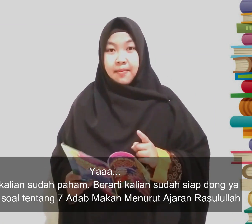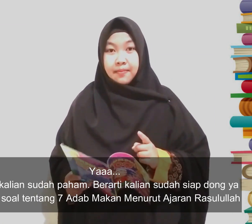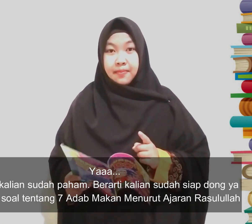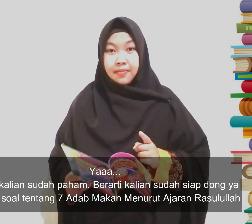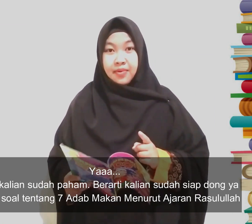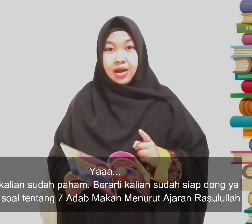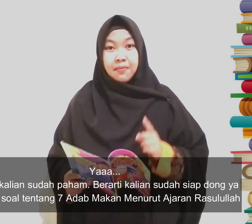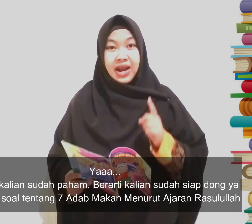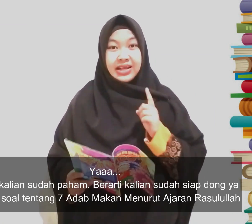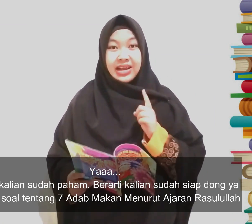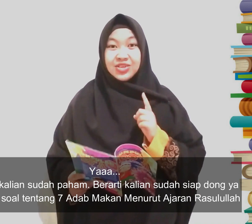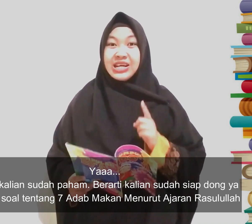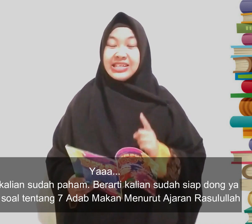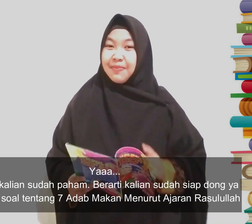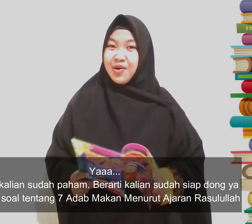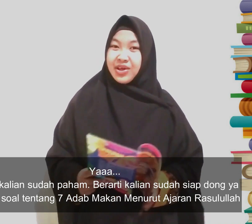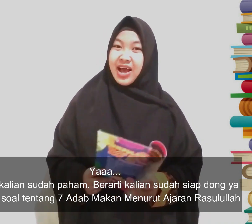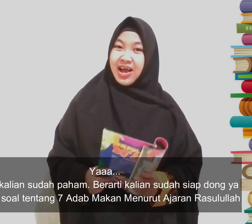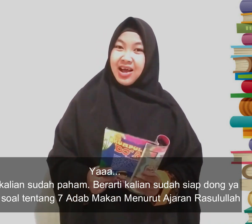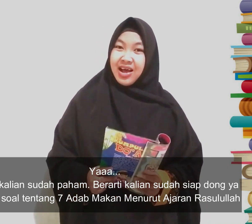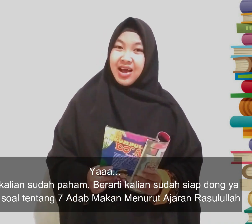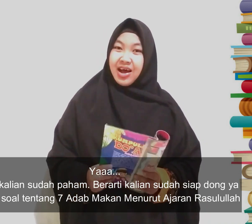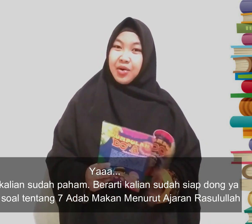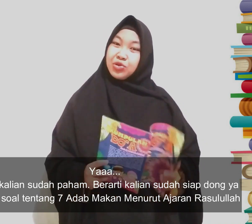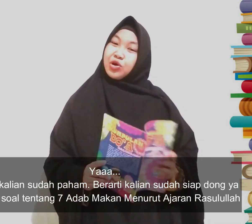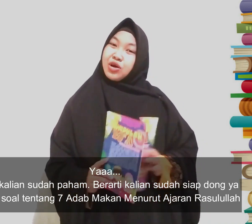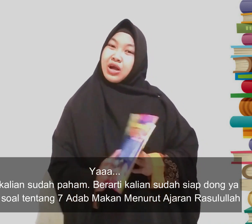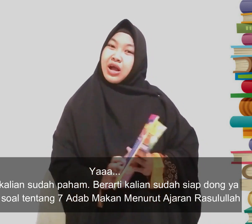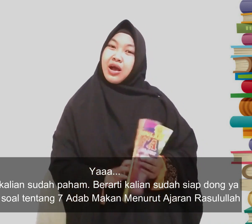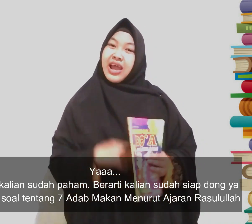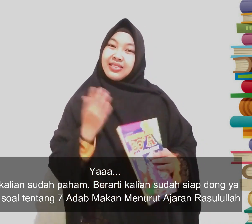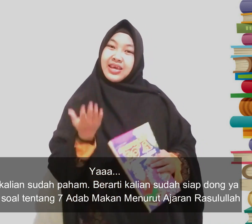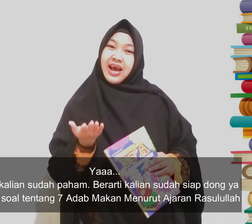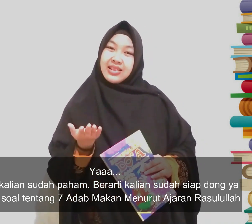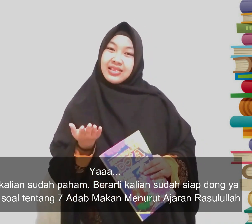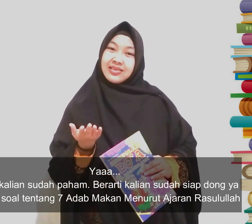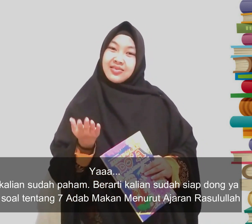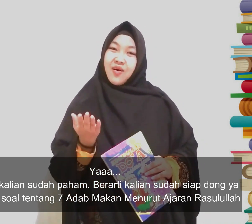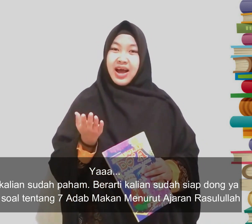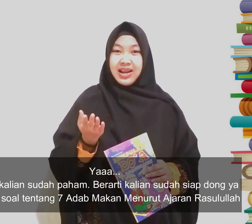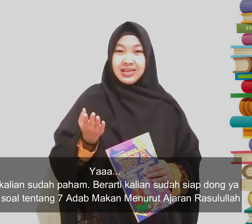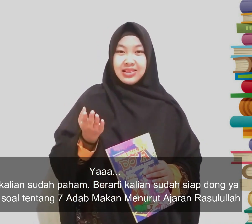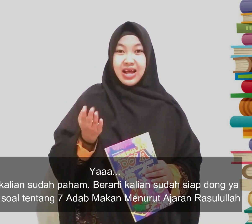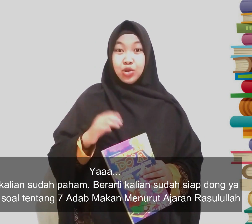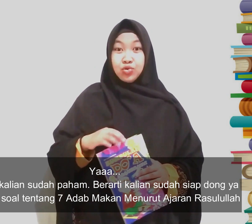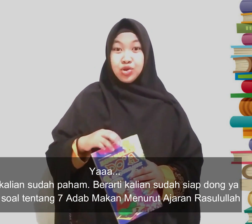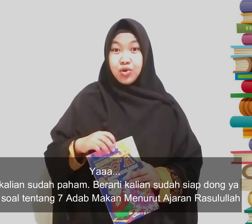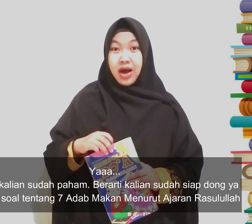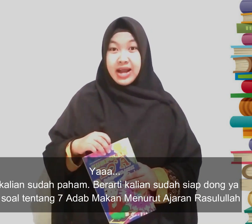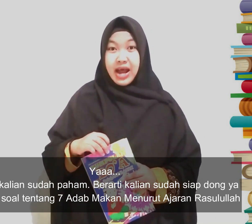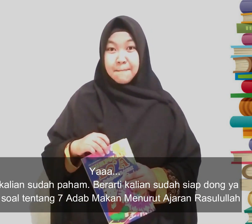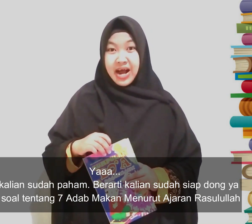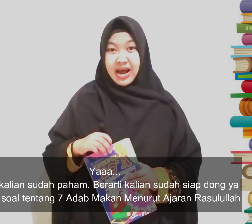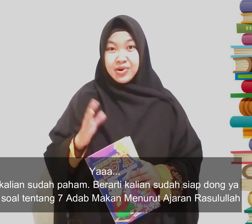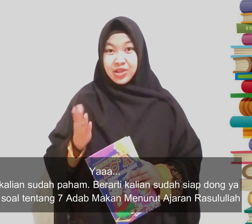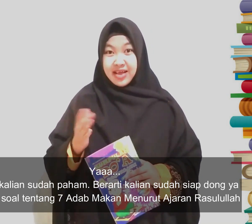sudah paham, berarti kalian sudah siap dong ya untuk latihan soal tentang